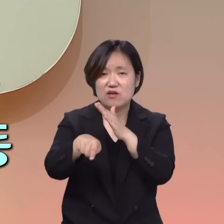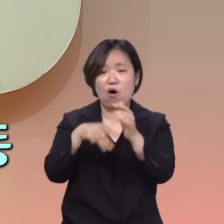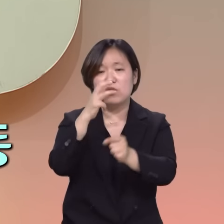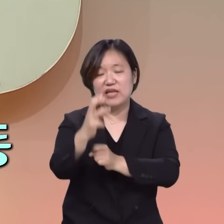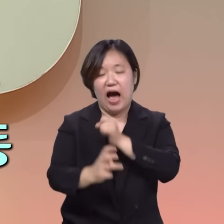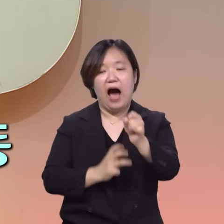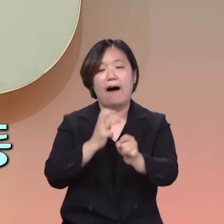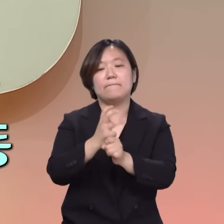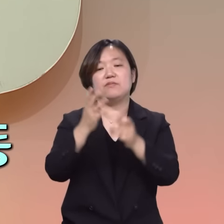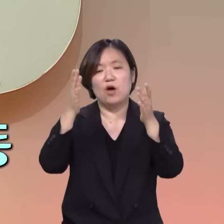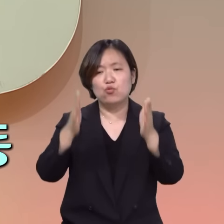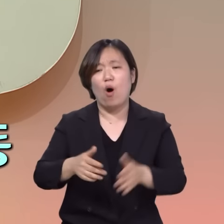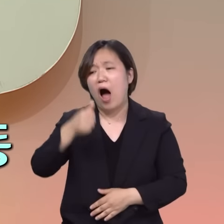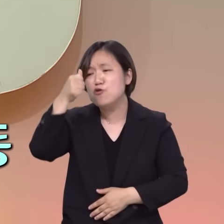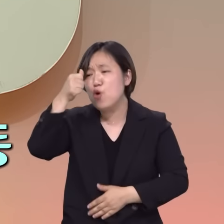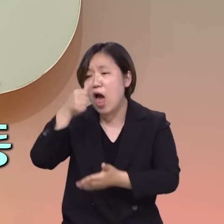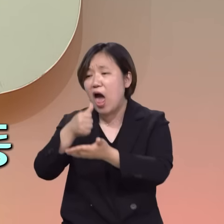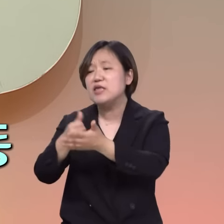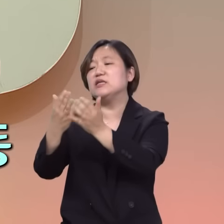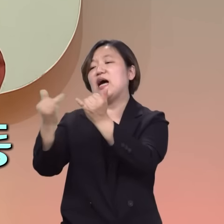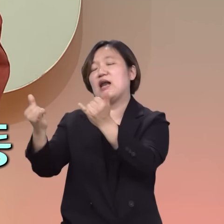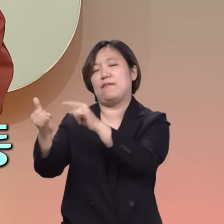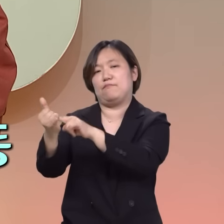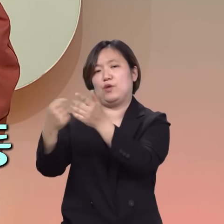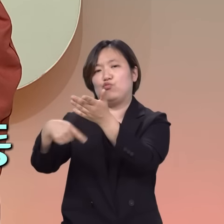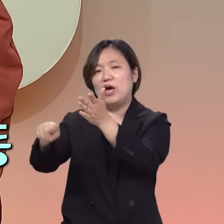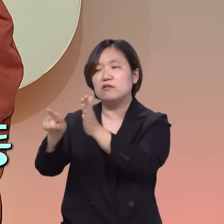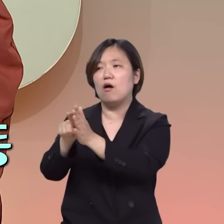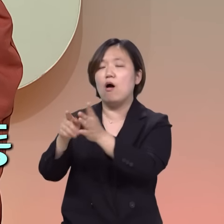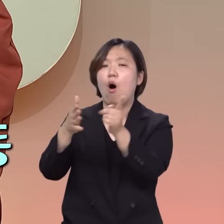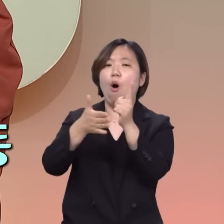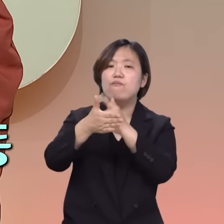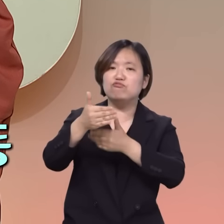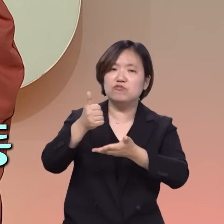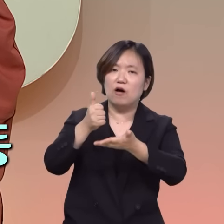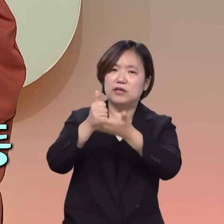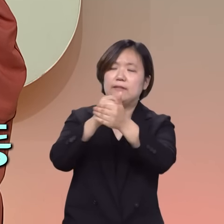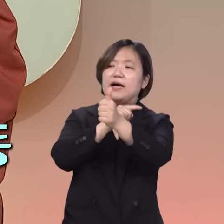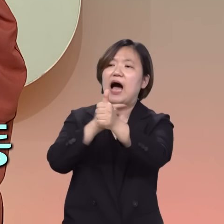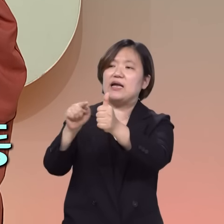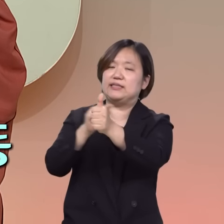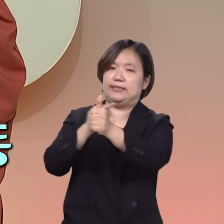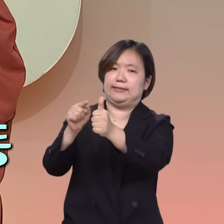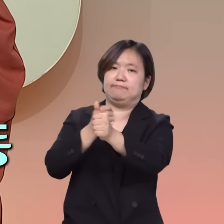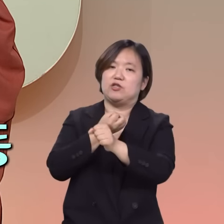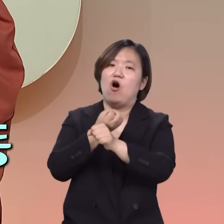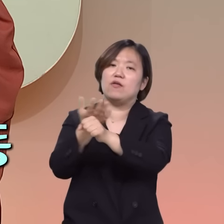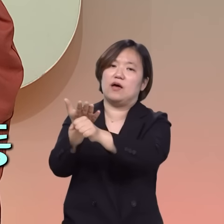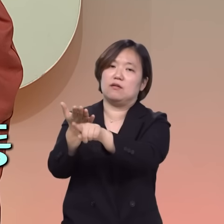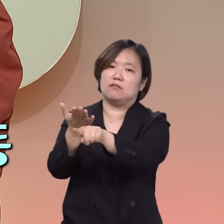넘게 재소자들에게 부처님의 법을 어 전할 수 있었던